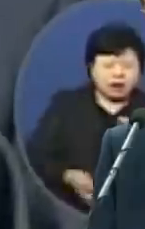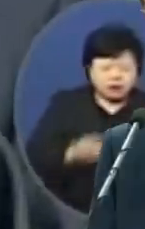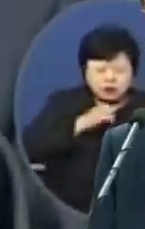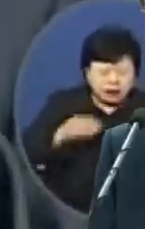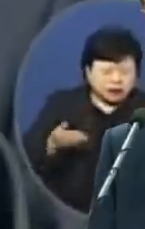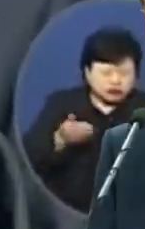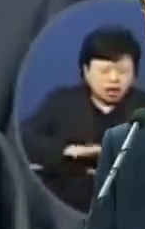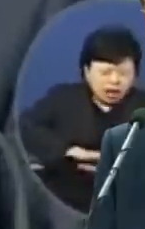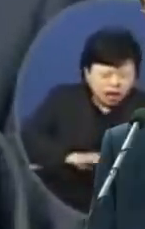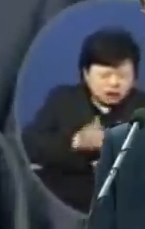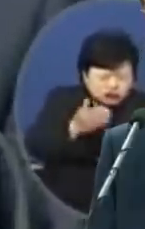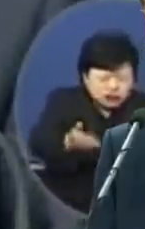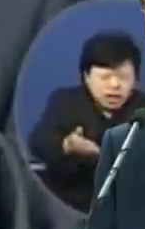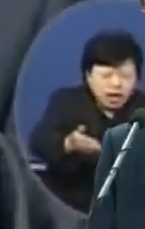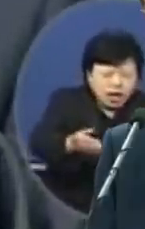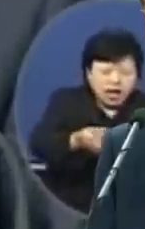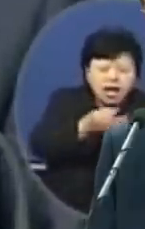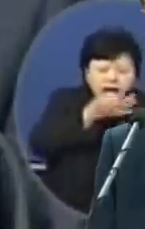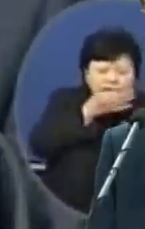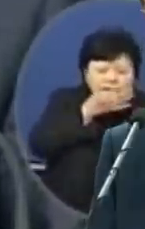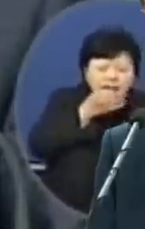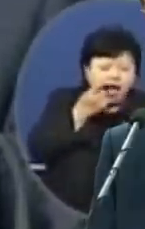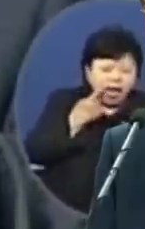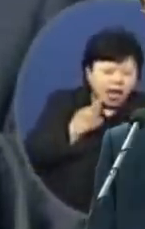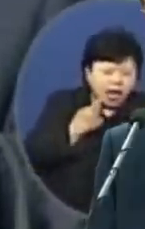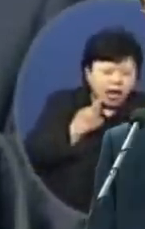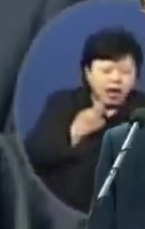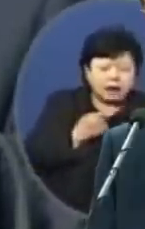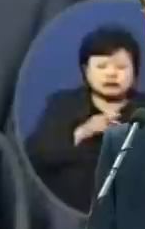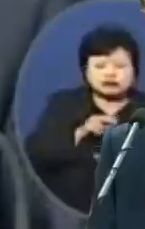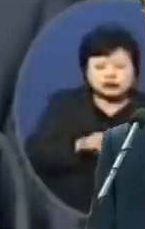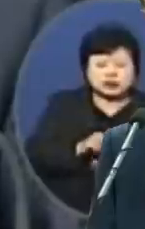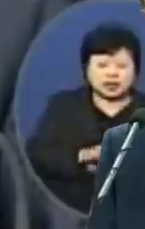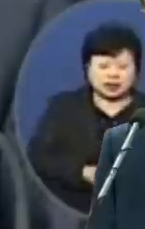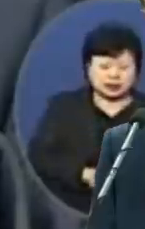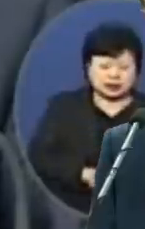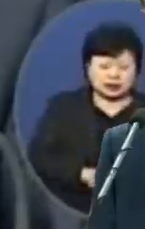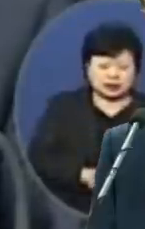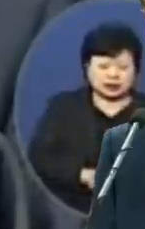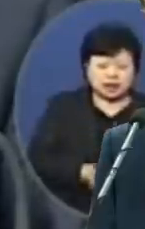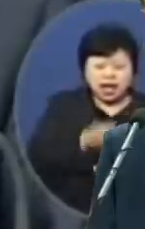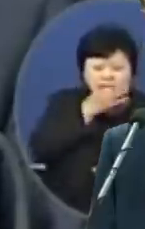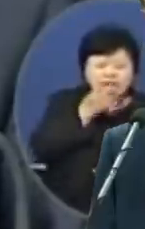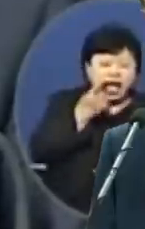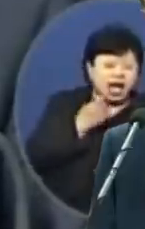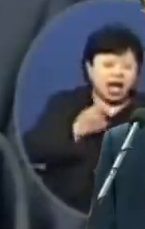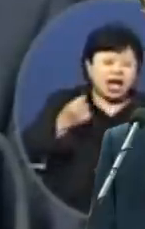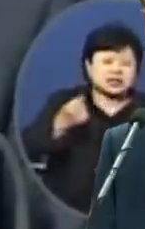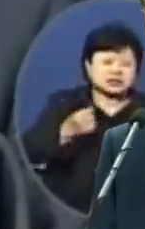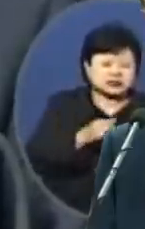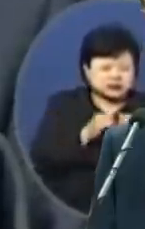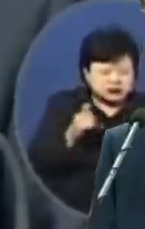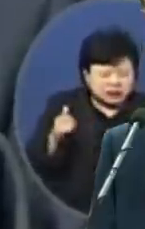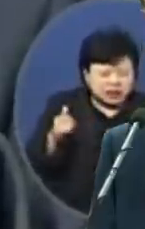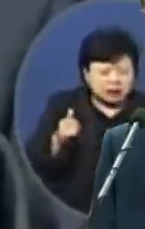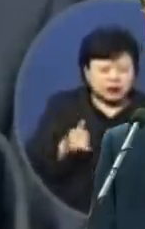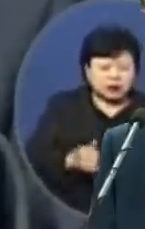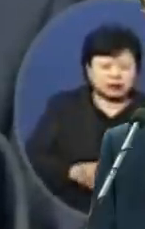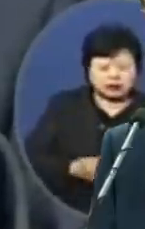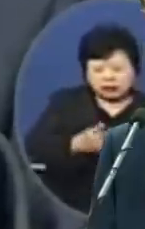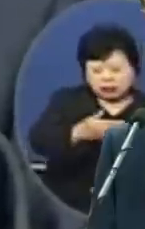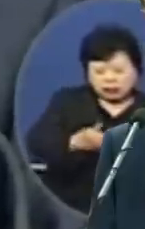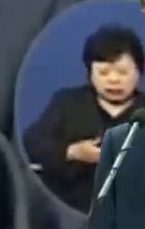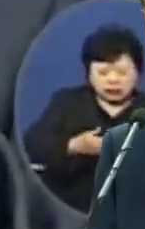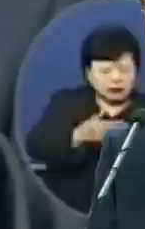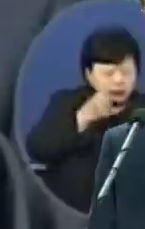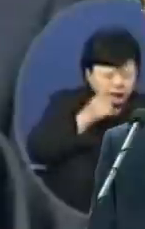이겨주겠다, 그렇게 하면 어떻게 사이가 좋아질 수 있습니까? 탐욕과 욕심을 가지고 있는 사람하고 아무 일도